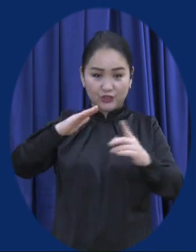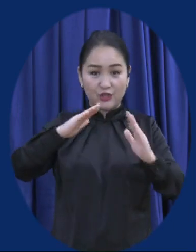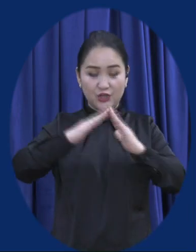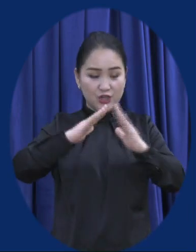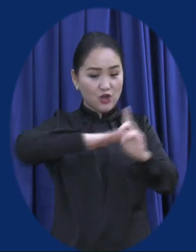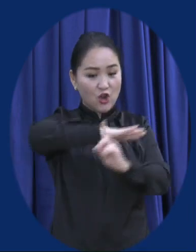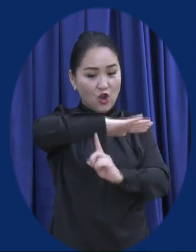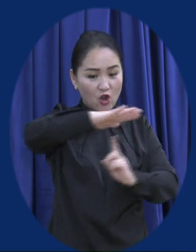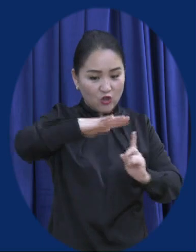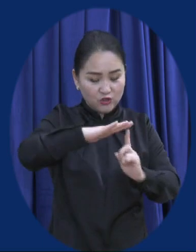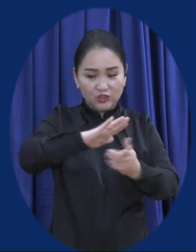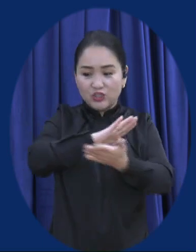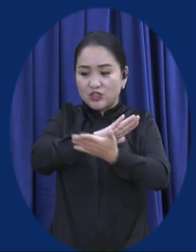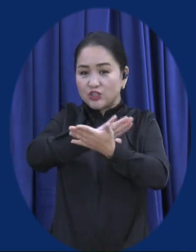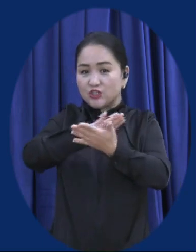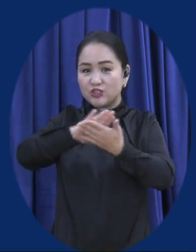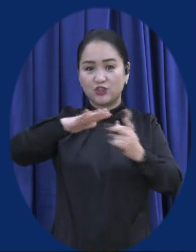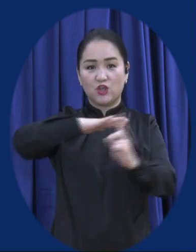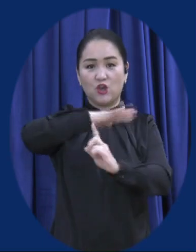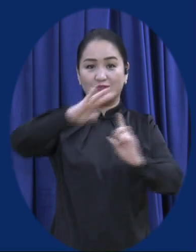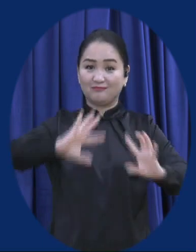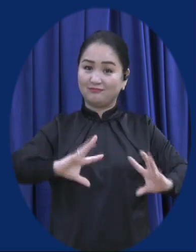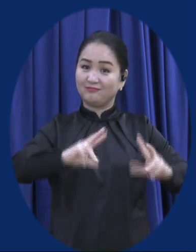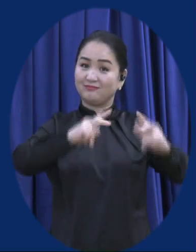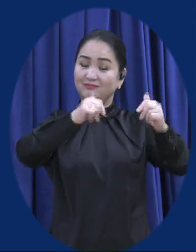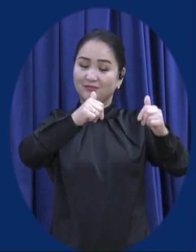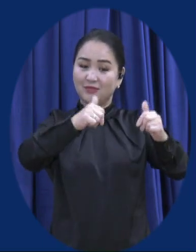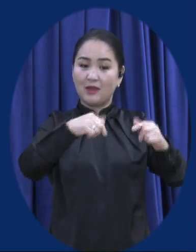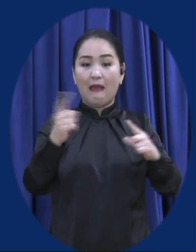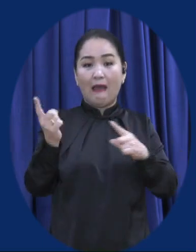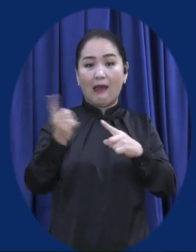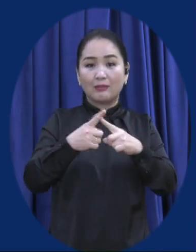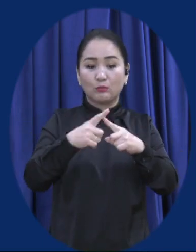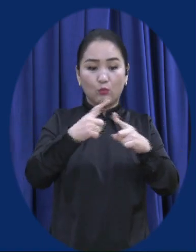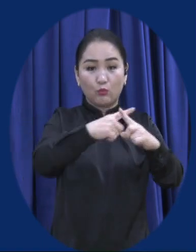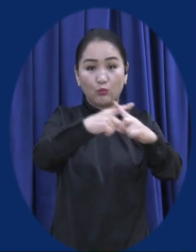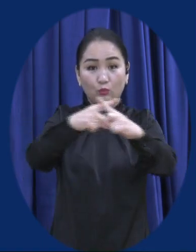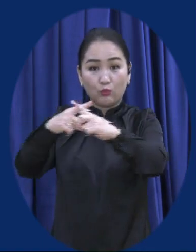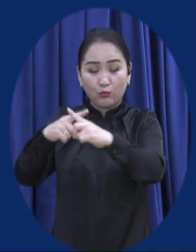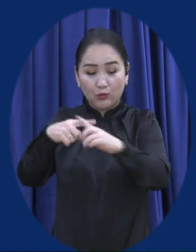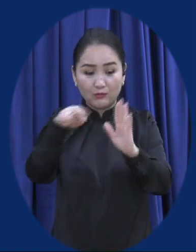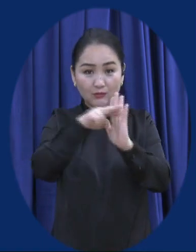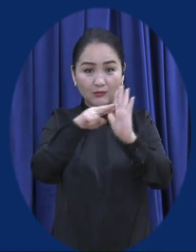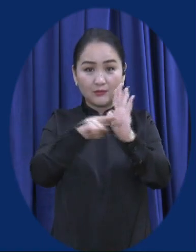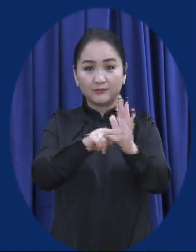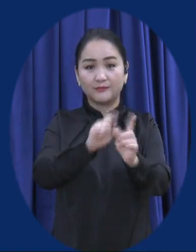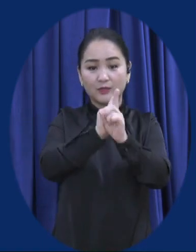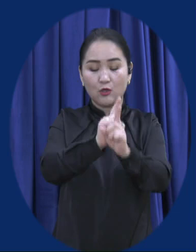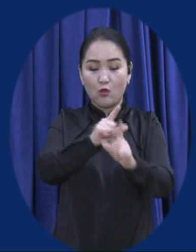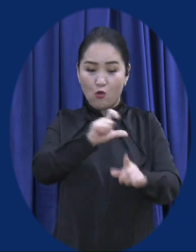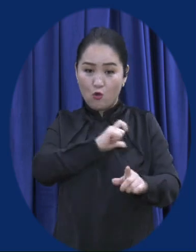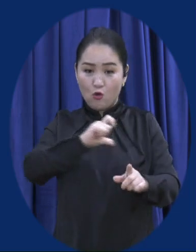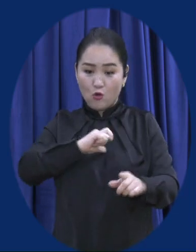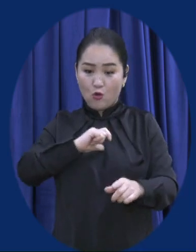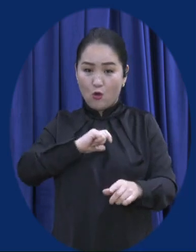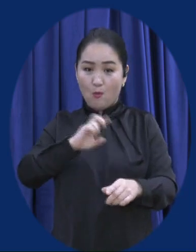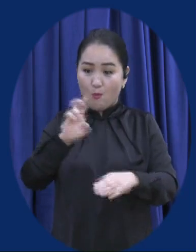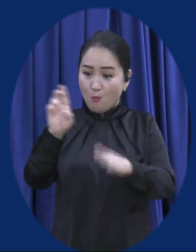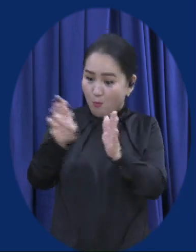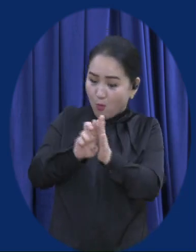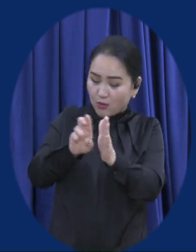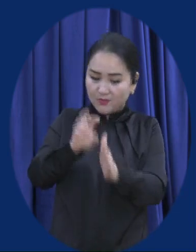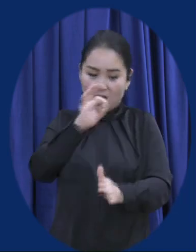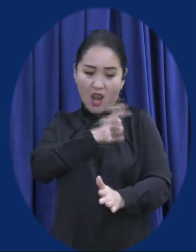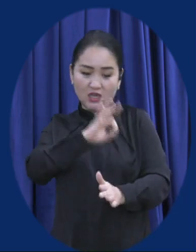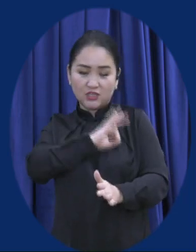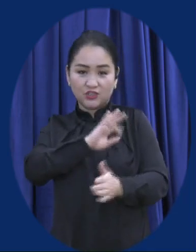гих мэтлэн өөрийнхөө одоо энэ хатуу хөл хорионы дэглэмд байгаа нөхцөлийг бол боломж болгон ашиглаж гэр бүлийнхээ гишүүдэд шинэ